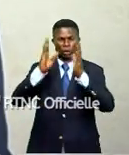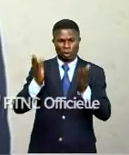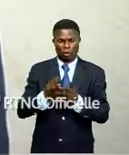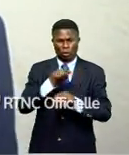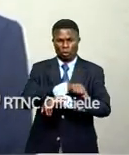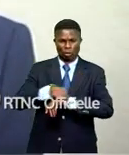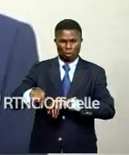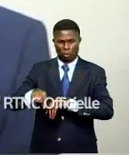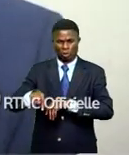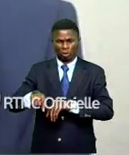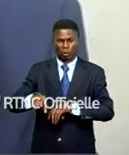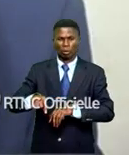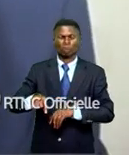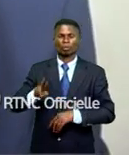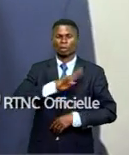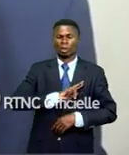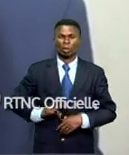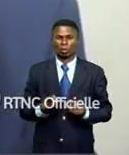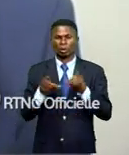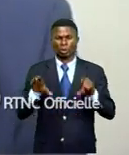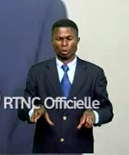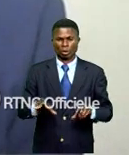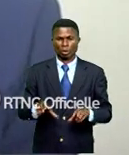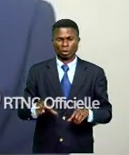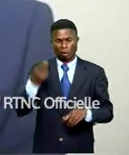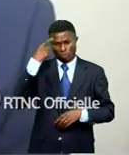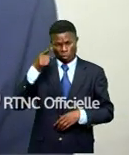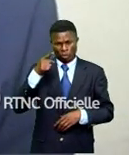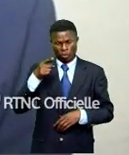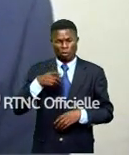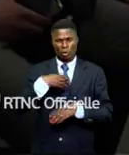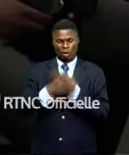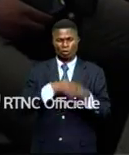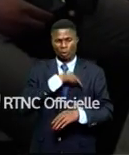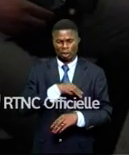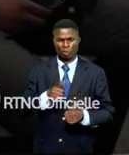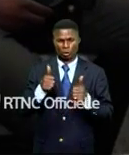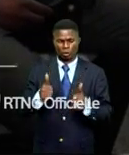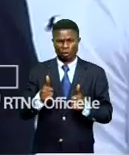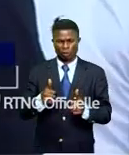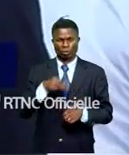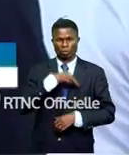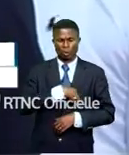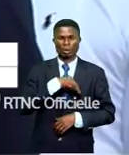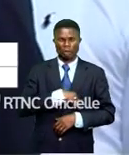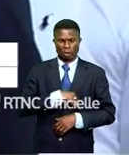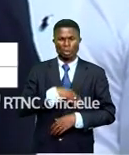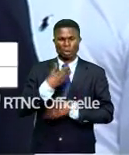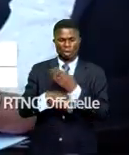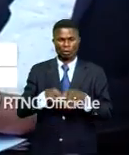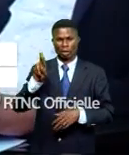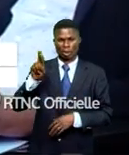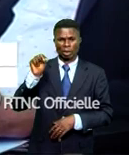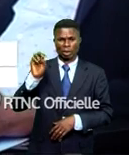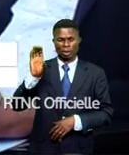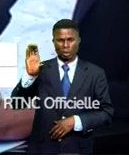institutions de la RDC à accomplir sa mission. Une mission que compte bien remplir la RTNC